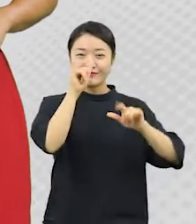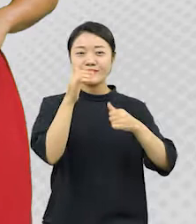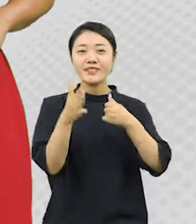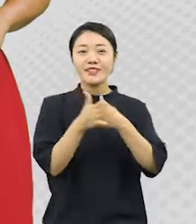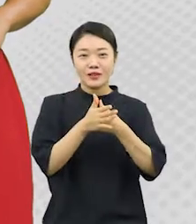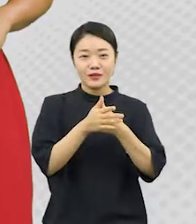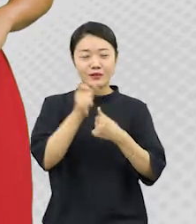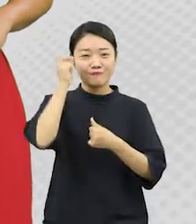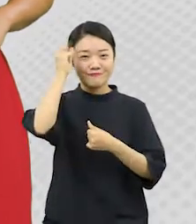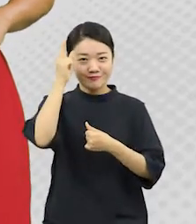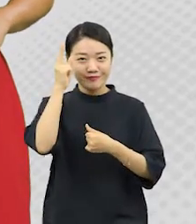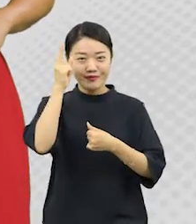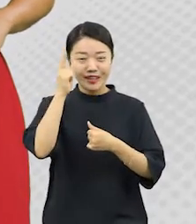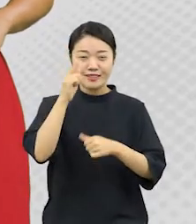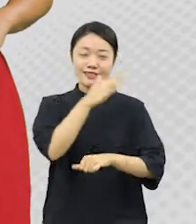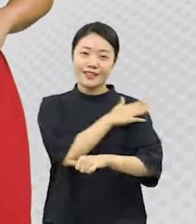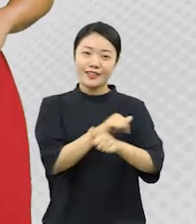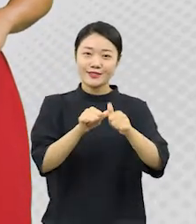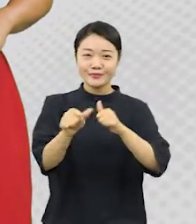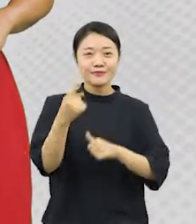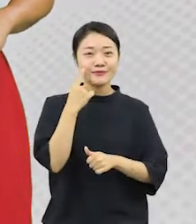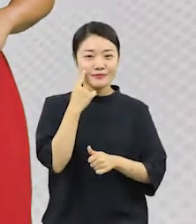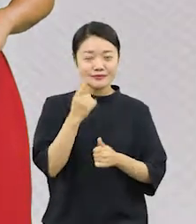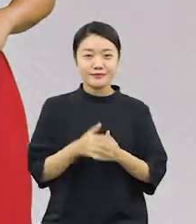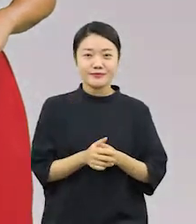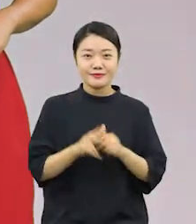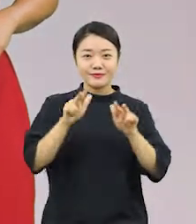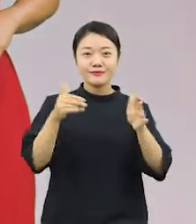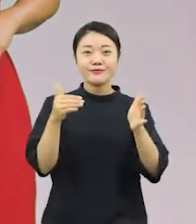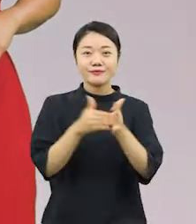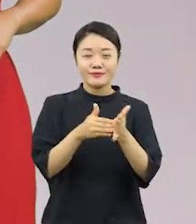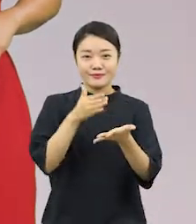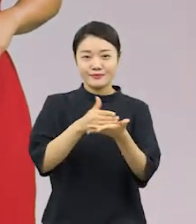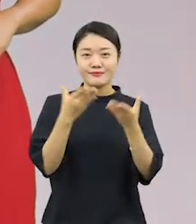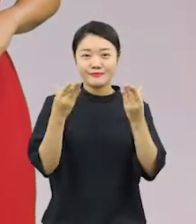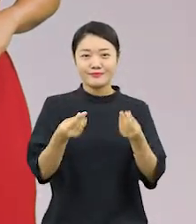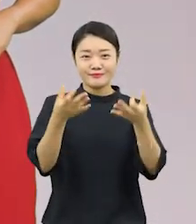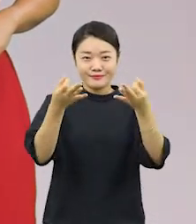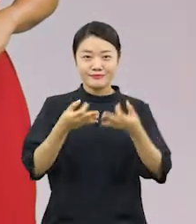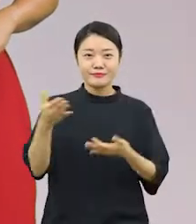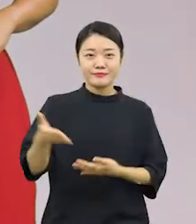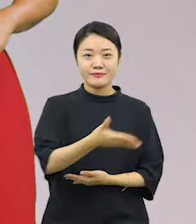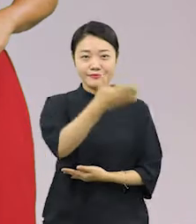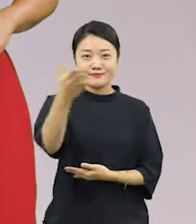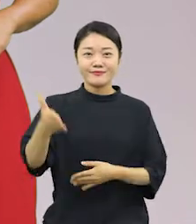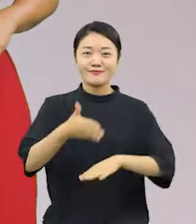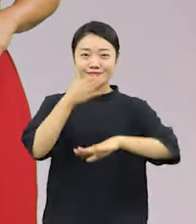후유증을 극복해보자고요. 이상으로 뉴스를 마칩니다. 시청해주신 여러분 고맙습니다.